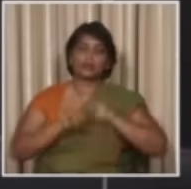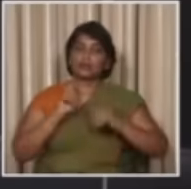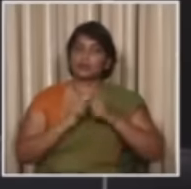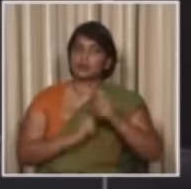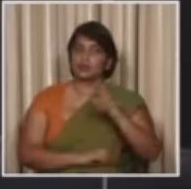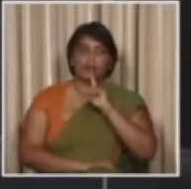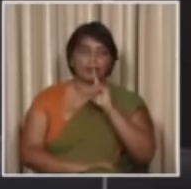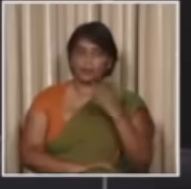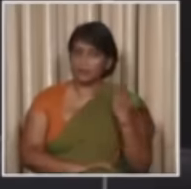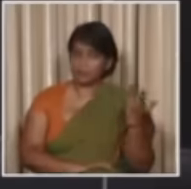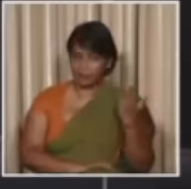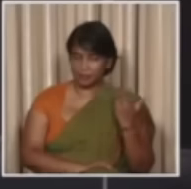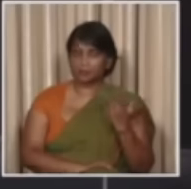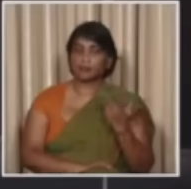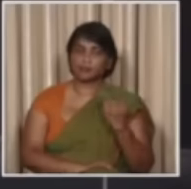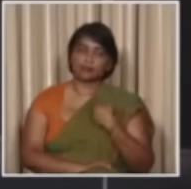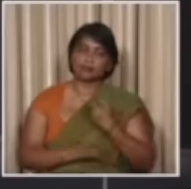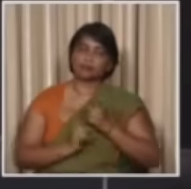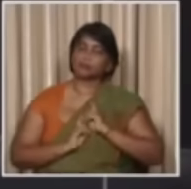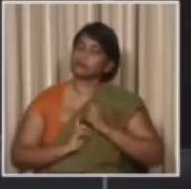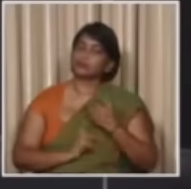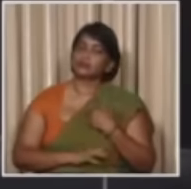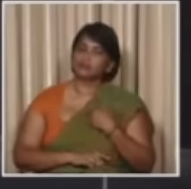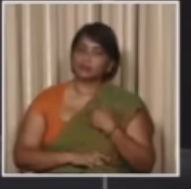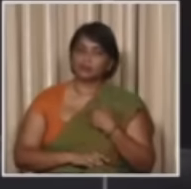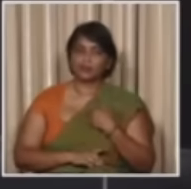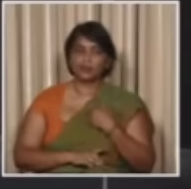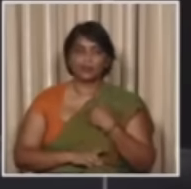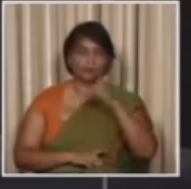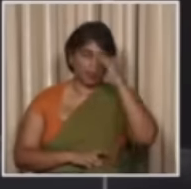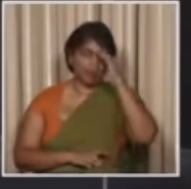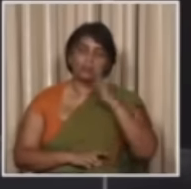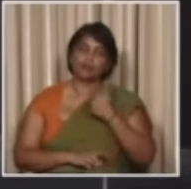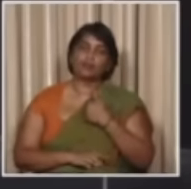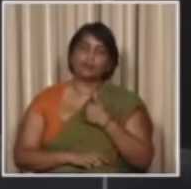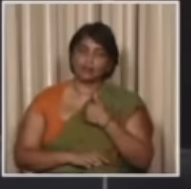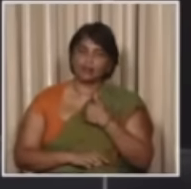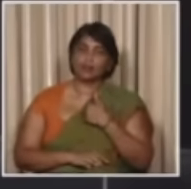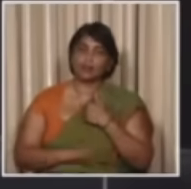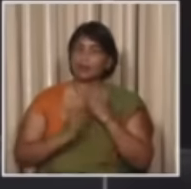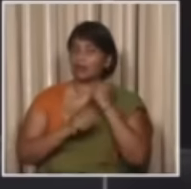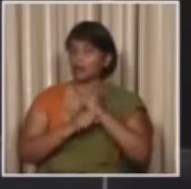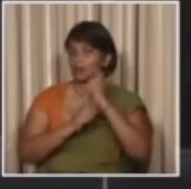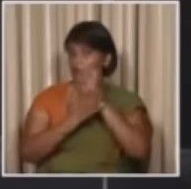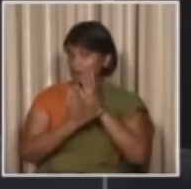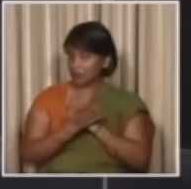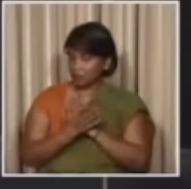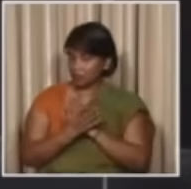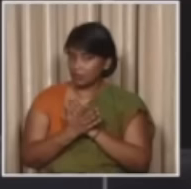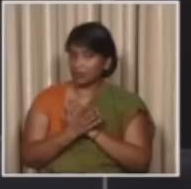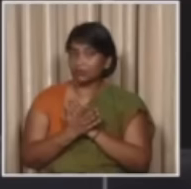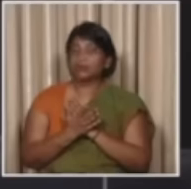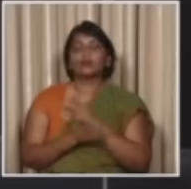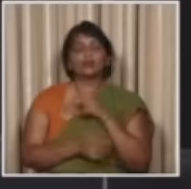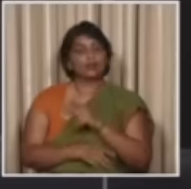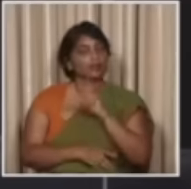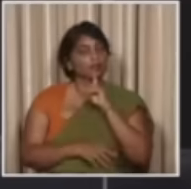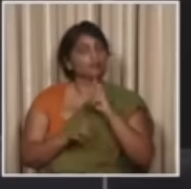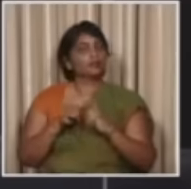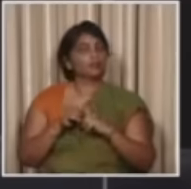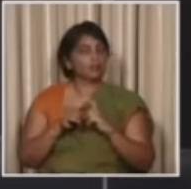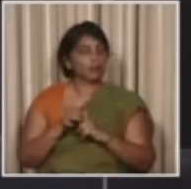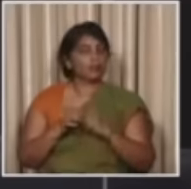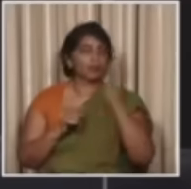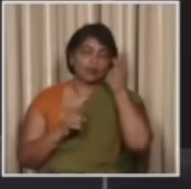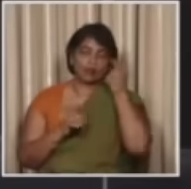බෑ. මගේ ස්ථාවරයක මම සභානායකවරයා හැට ආණ්ඩුක ව්‍යවස්ථාව ප්‍රතිපාදන සහ මේ අද මතුවෙච්ච තත්ත්වය ගැන මම